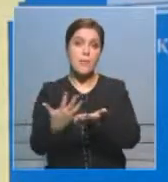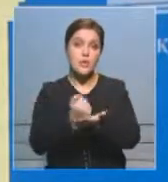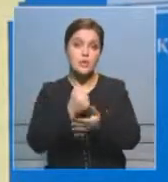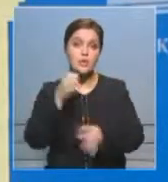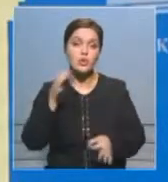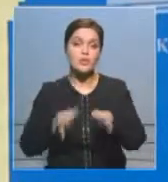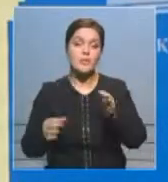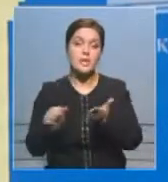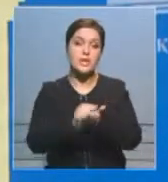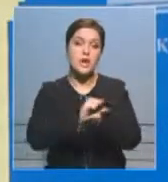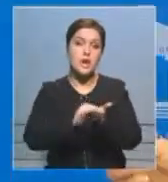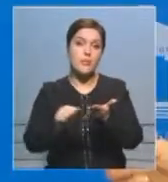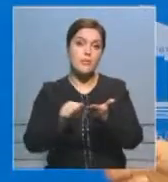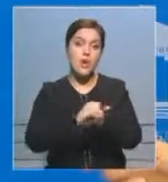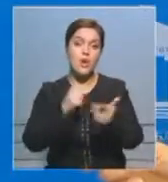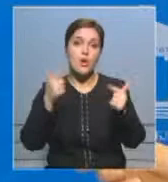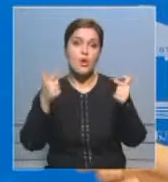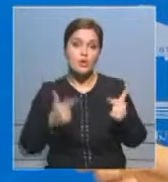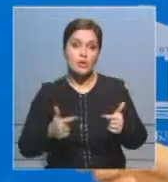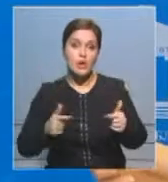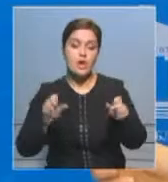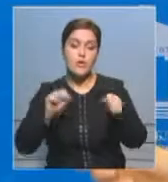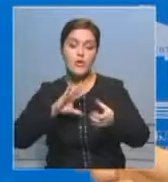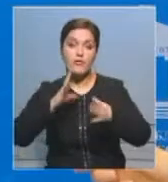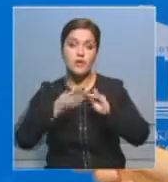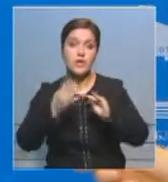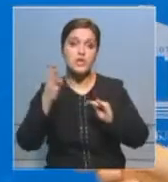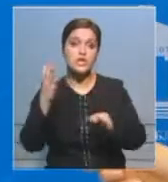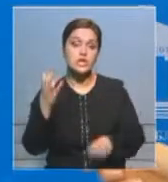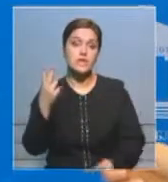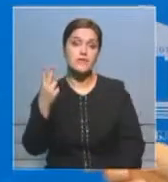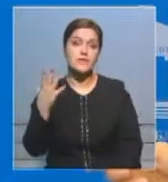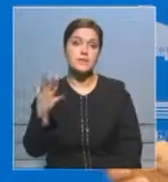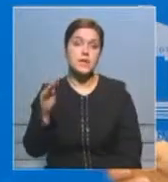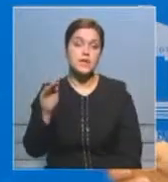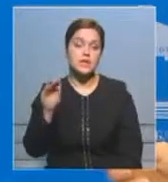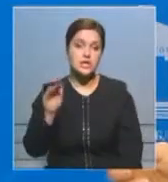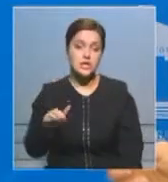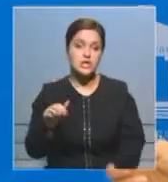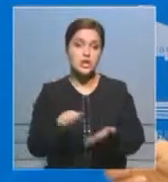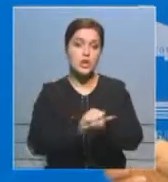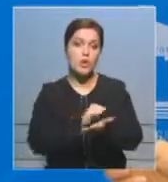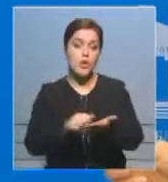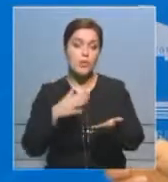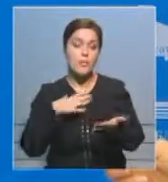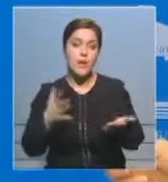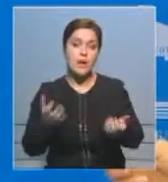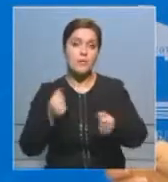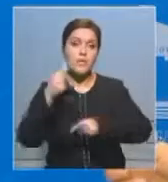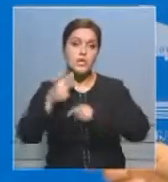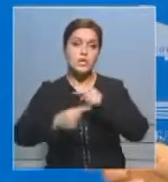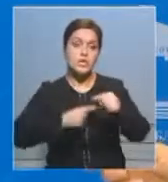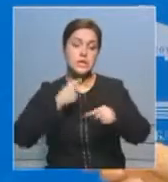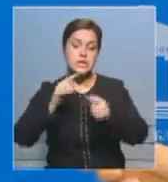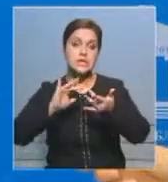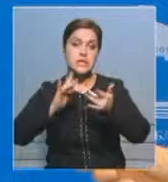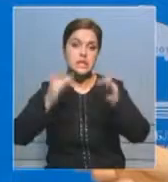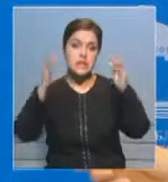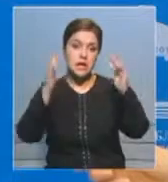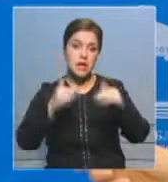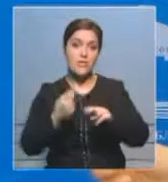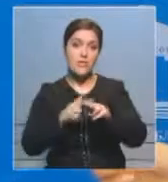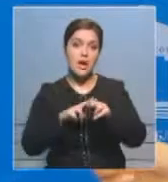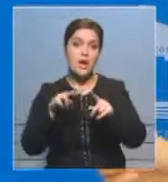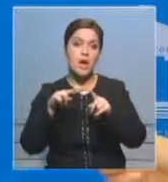в электронном формате всего 425 тысяч документов были приняты через судебный кабинет это почти половина